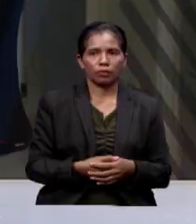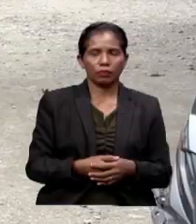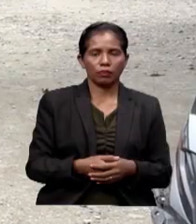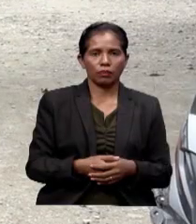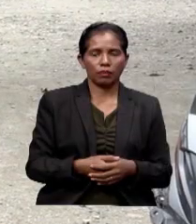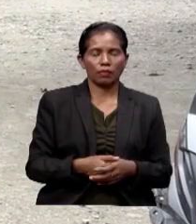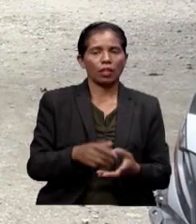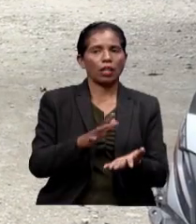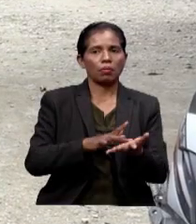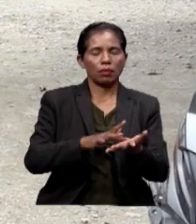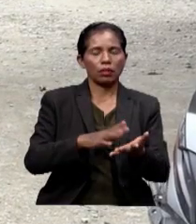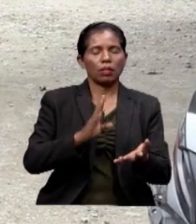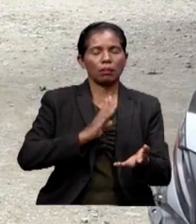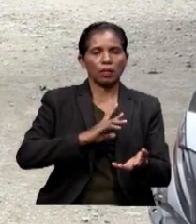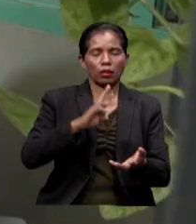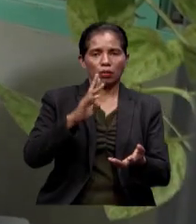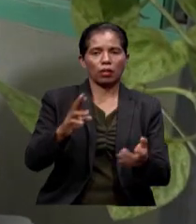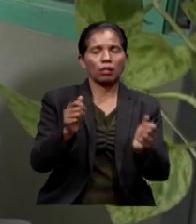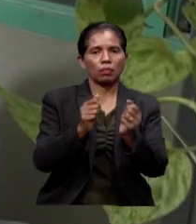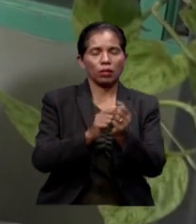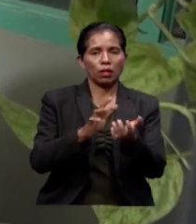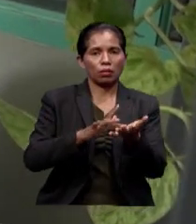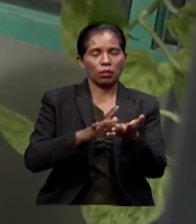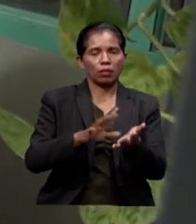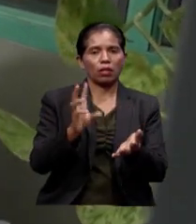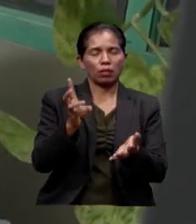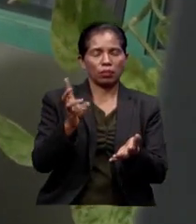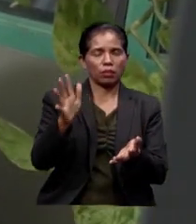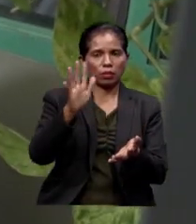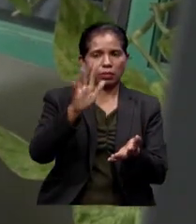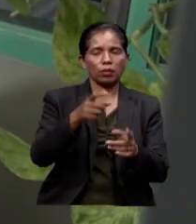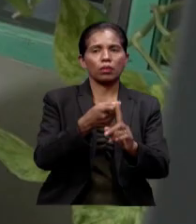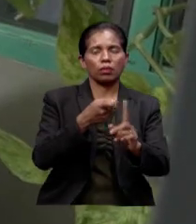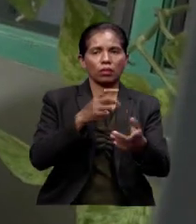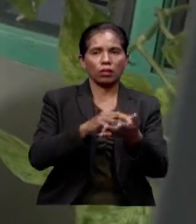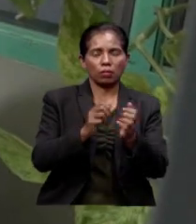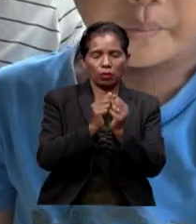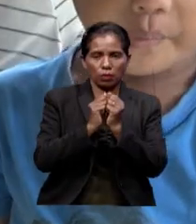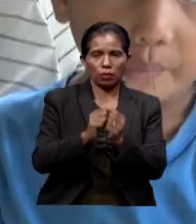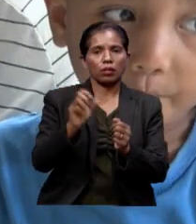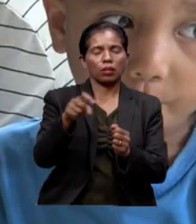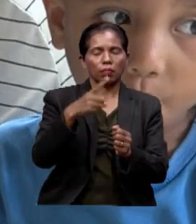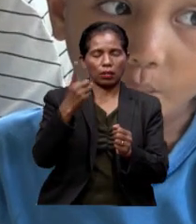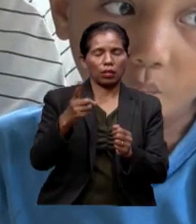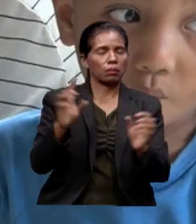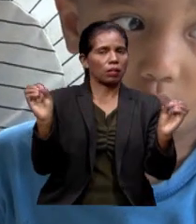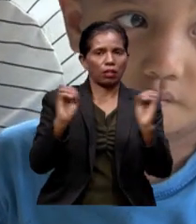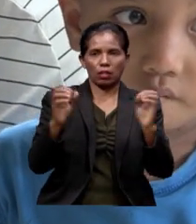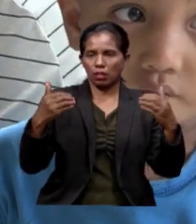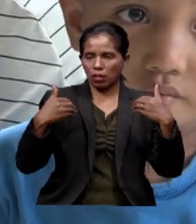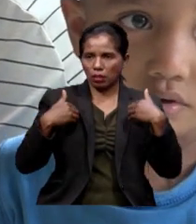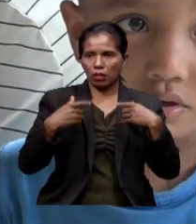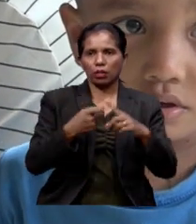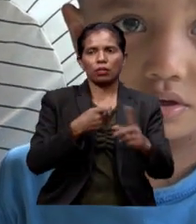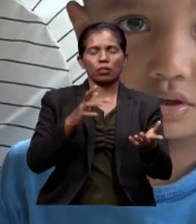Ai moruk ia centro refere hamutuk item nenul resing lima husi numero ne. Ai moruk item sa nulo resingide makla ia kompostu husi ai moruk